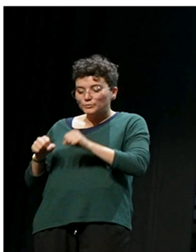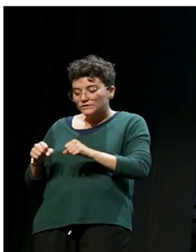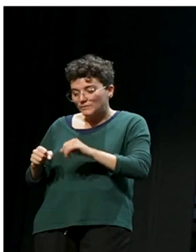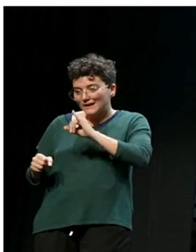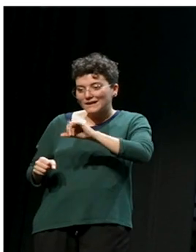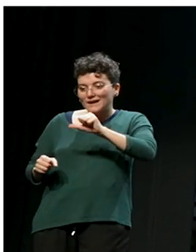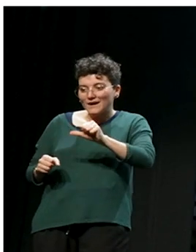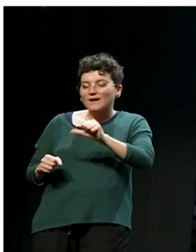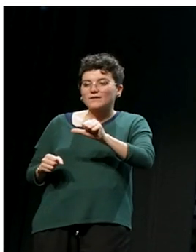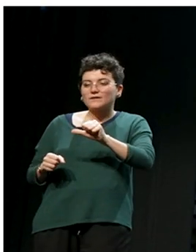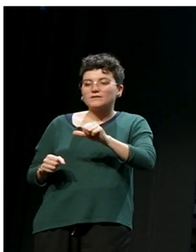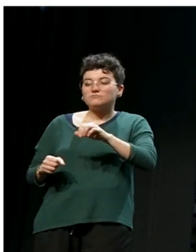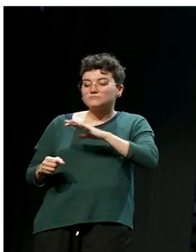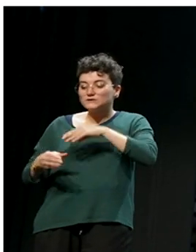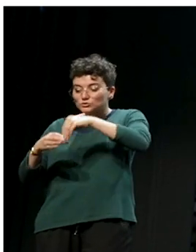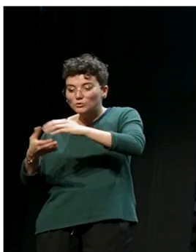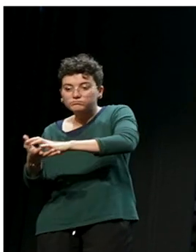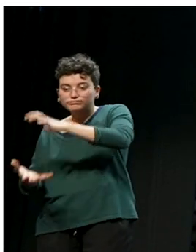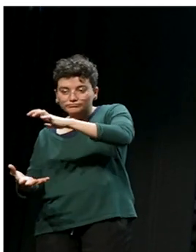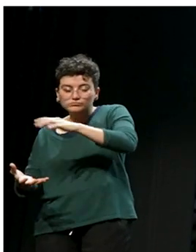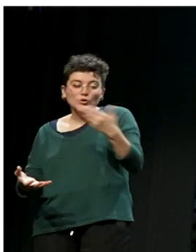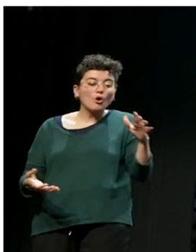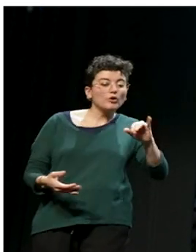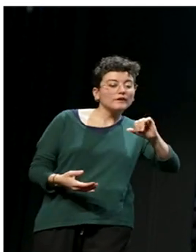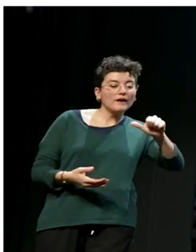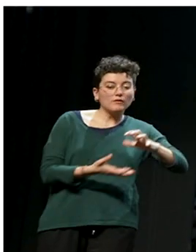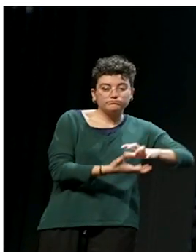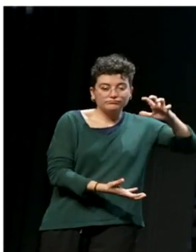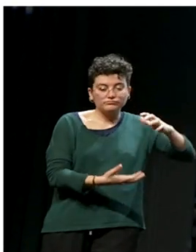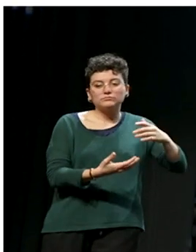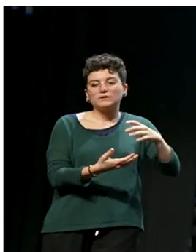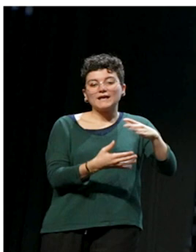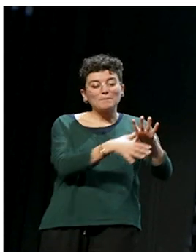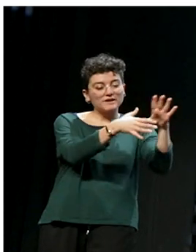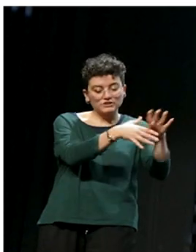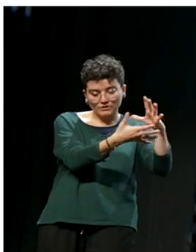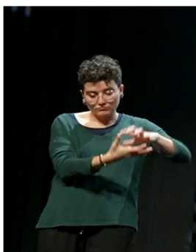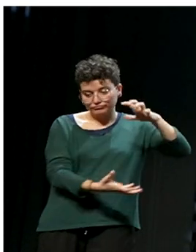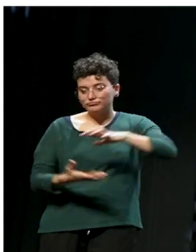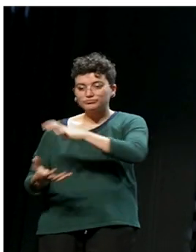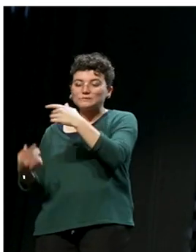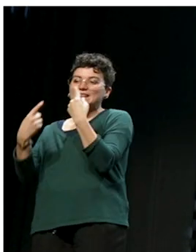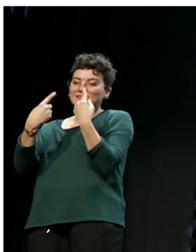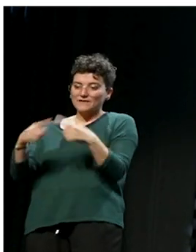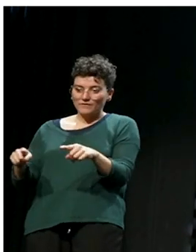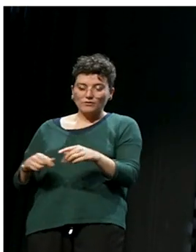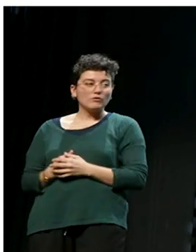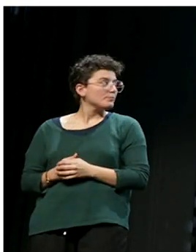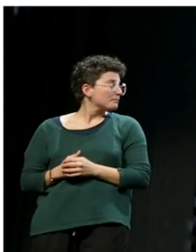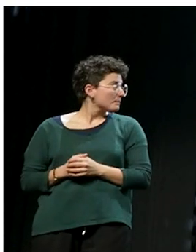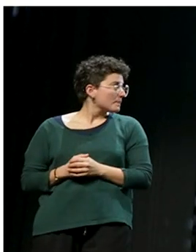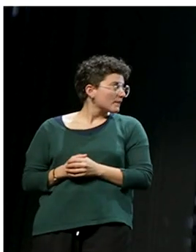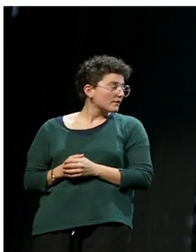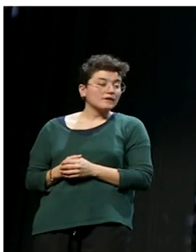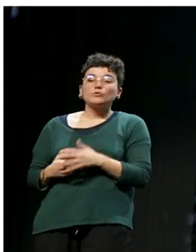allez prendre votre corpus d'images. Donc, je ne sais pas, moi par exemple, j'ai fait des typographies. Voilà, j'ai 54 ans, donc j'ai fait 2-3 trucs avant. Je